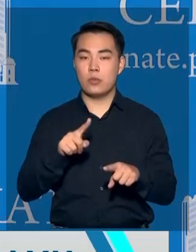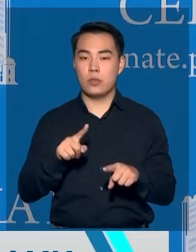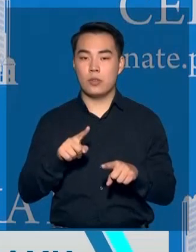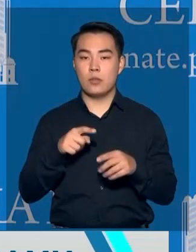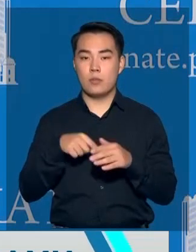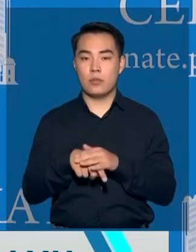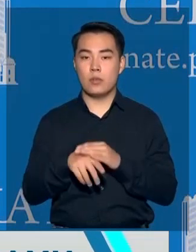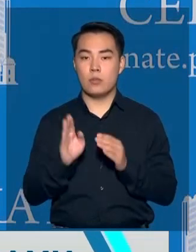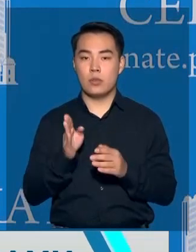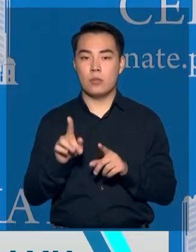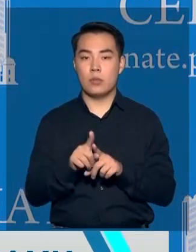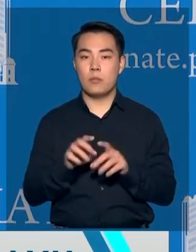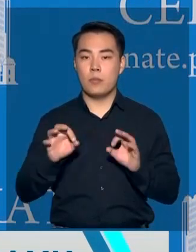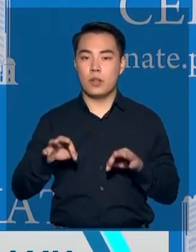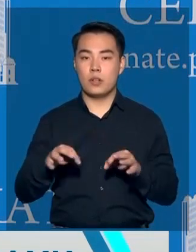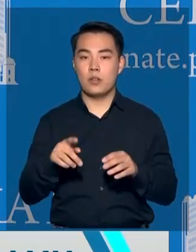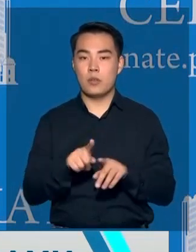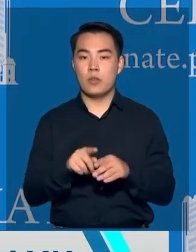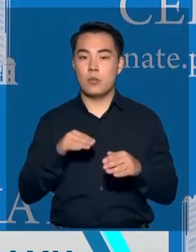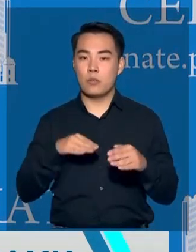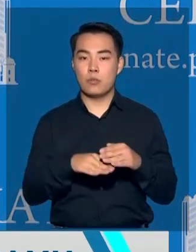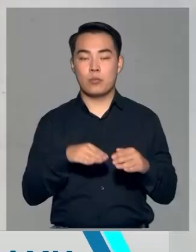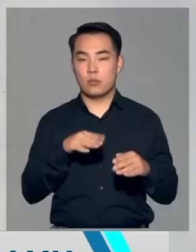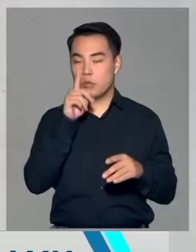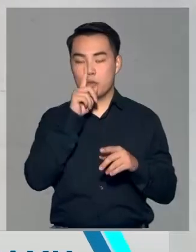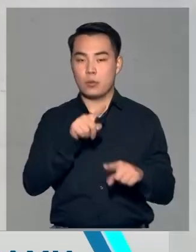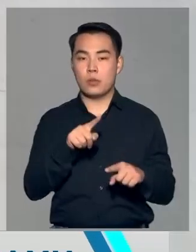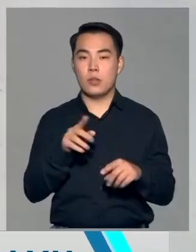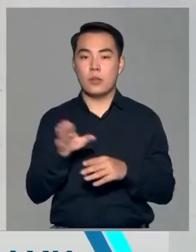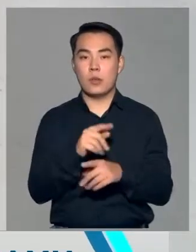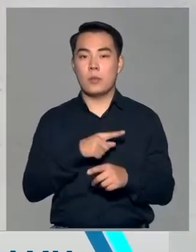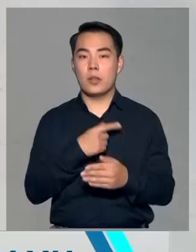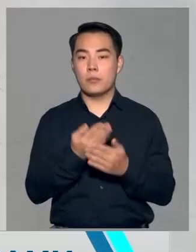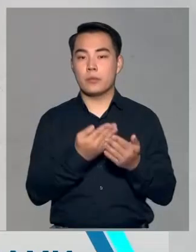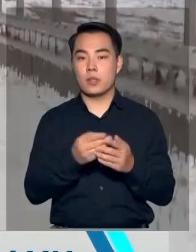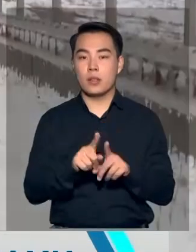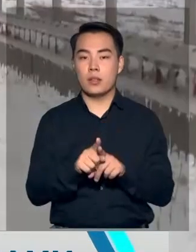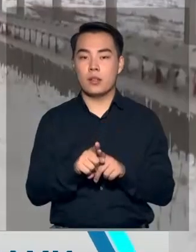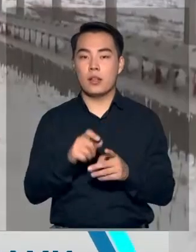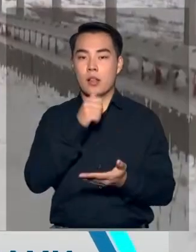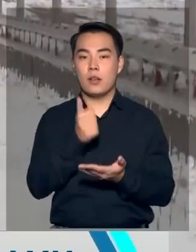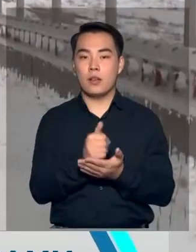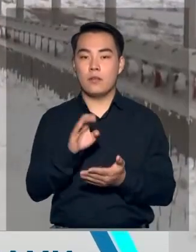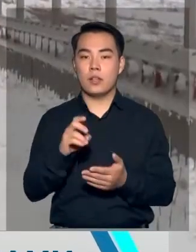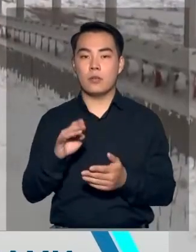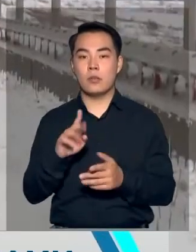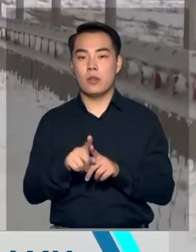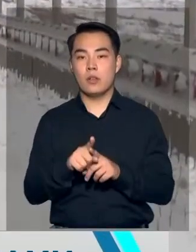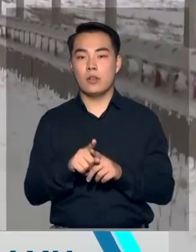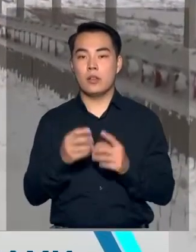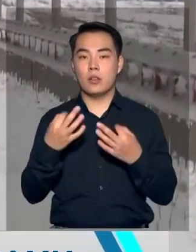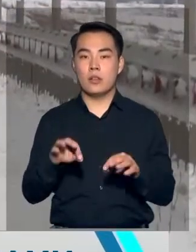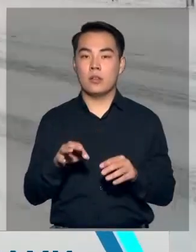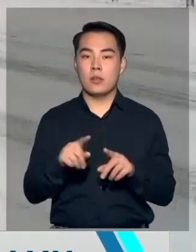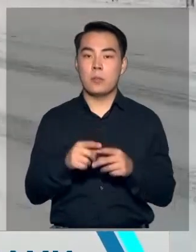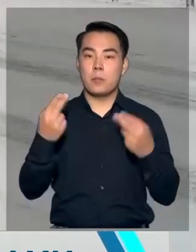и данные машины заезжать тоже не будут. Прокомментировал глава ведомства и вопрос предоставления льгот на проезд